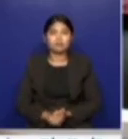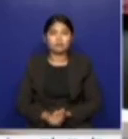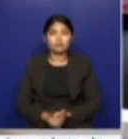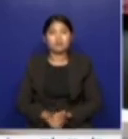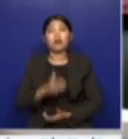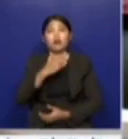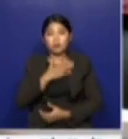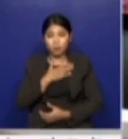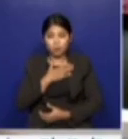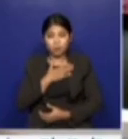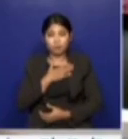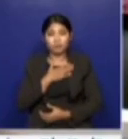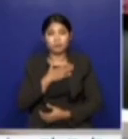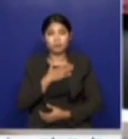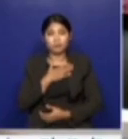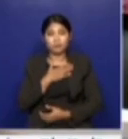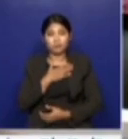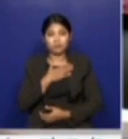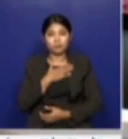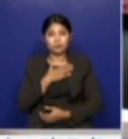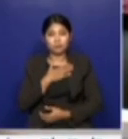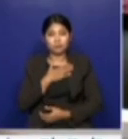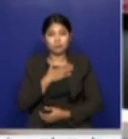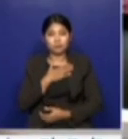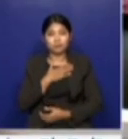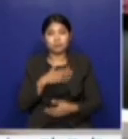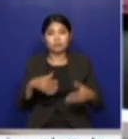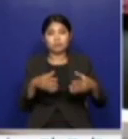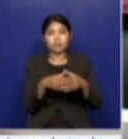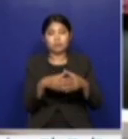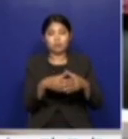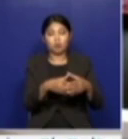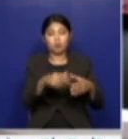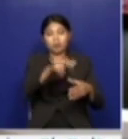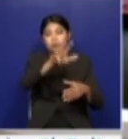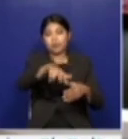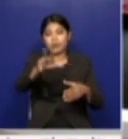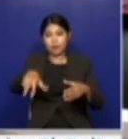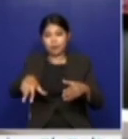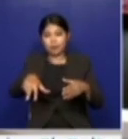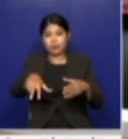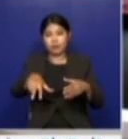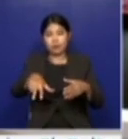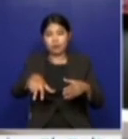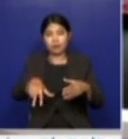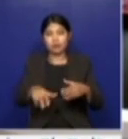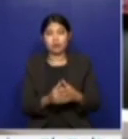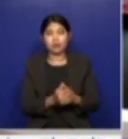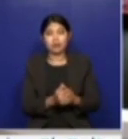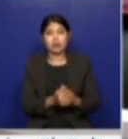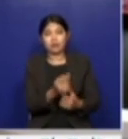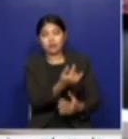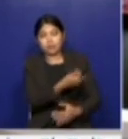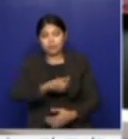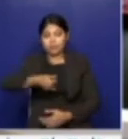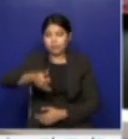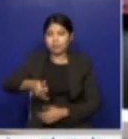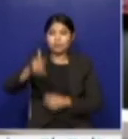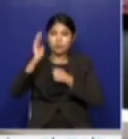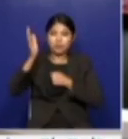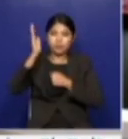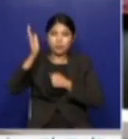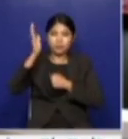แต่ผมเองได้รับมอบหมายจากทางผู้นำฝ่ายค้านและก็พรรคเพื่อไทยนะครับได้ขึ้นมาภิปราย